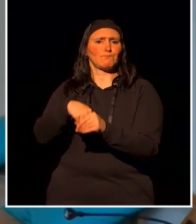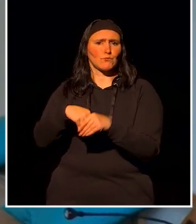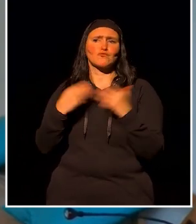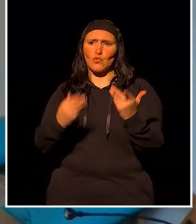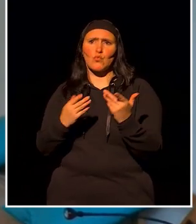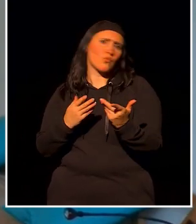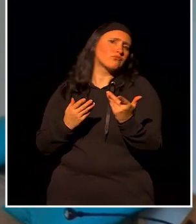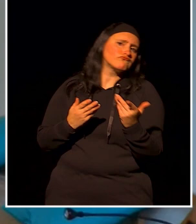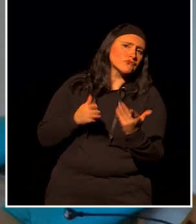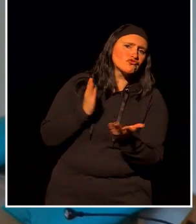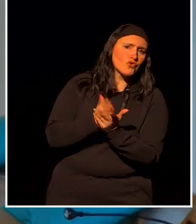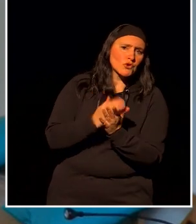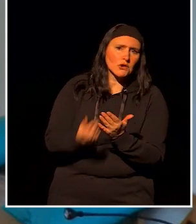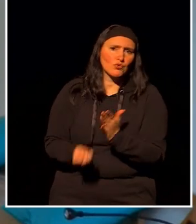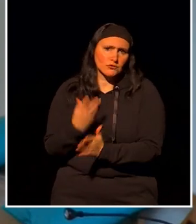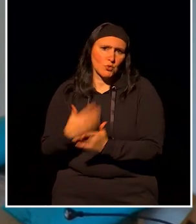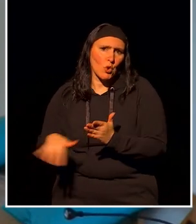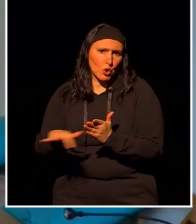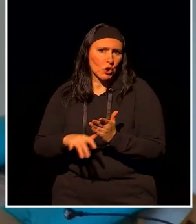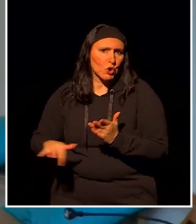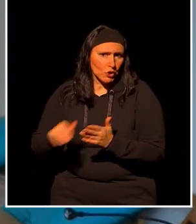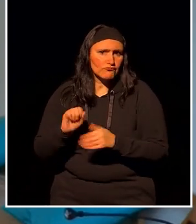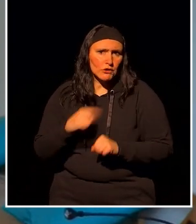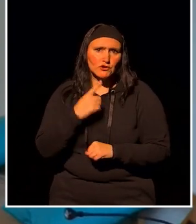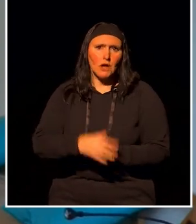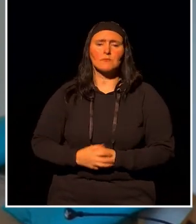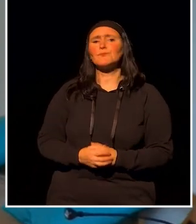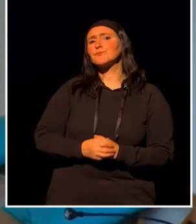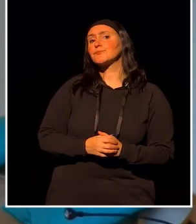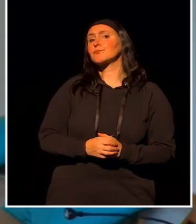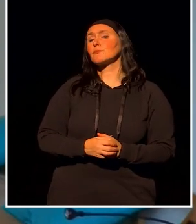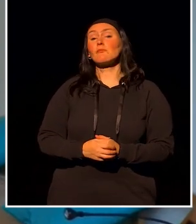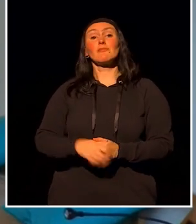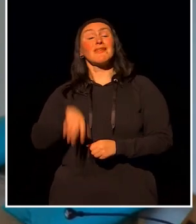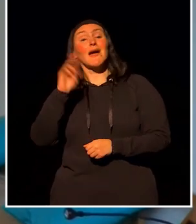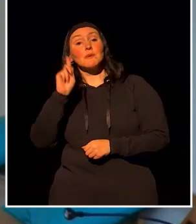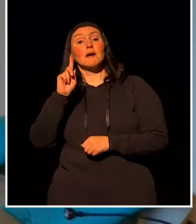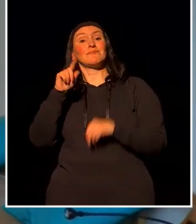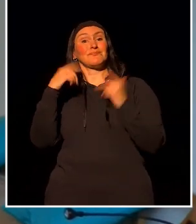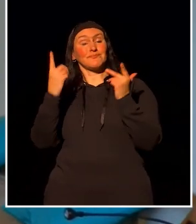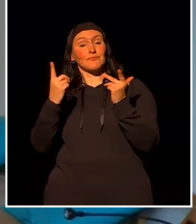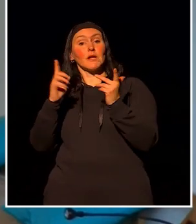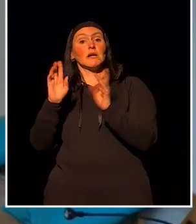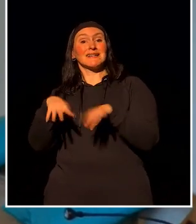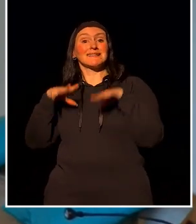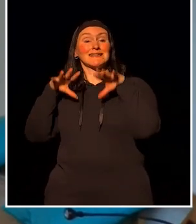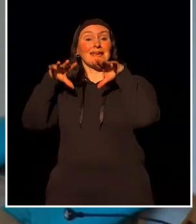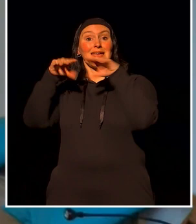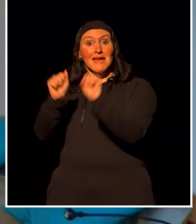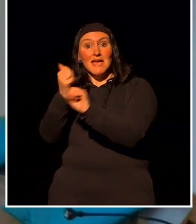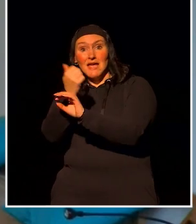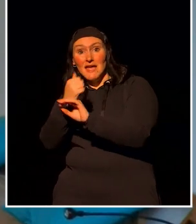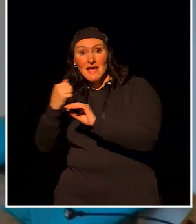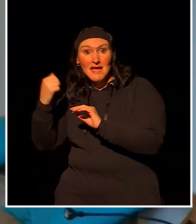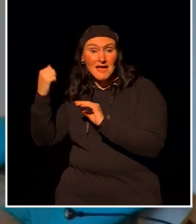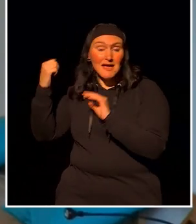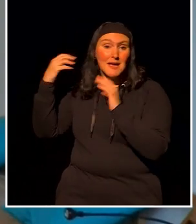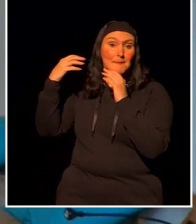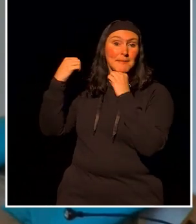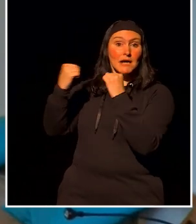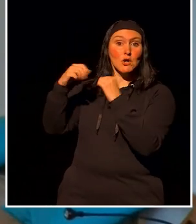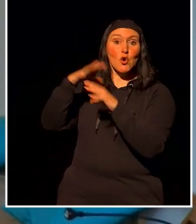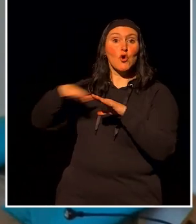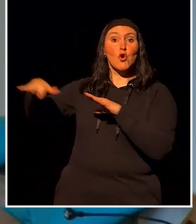so sagen. Nun ist diese Theorie des Imperiums außerordentlich wichtig und interessant, aber muss natürlich auch sehr